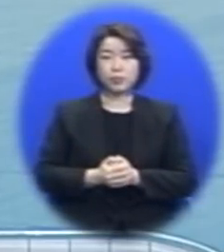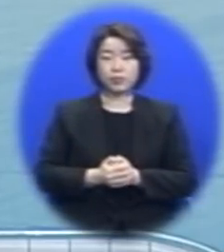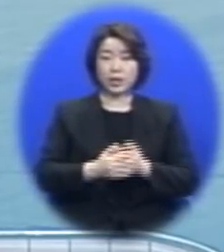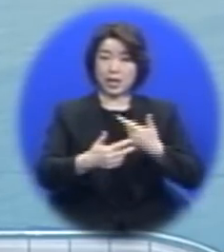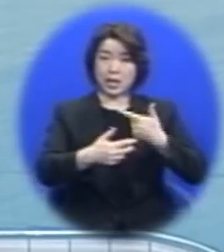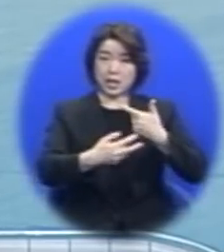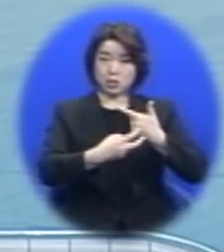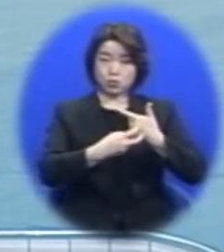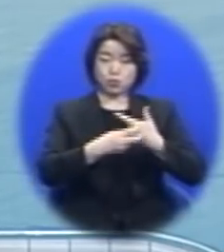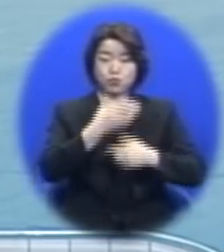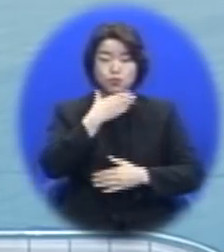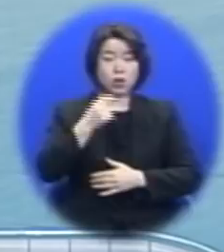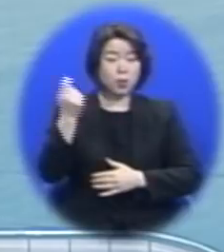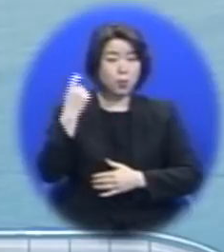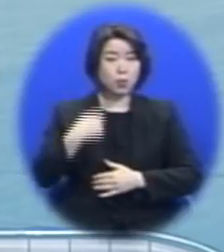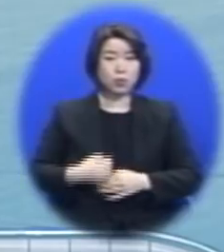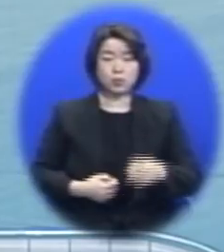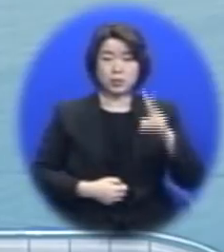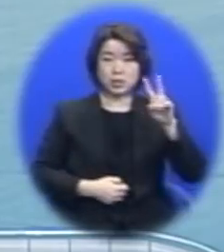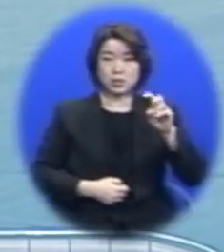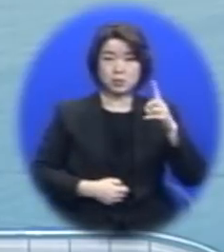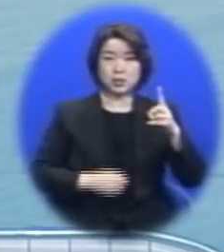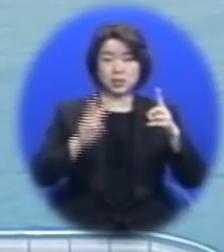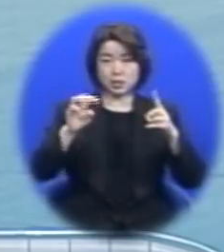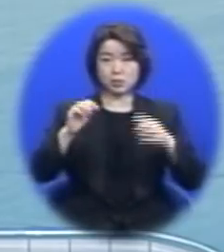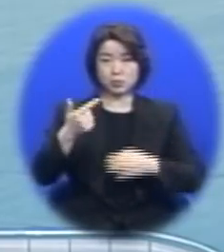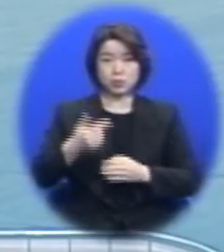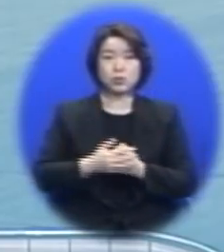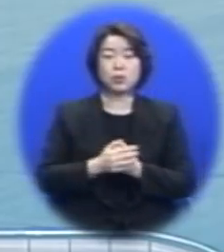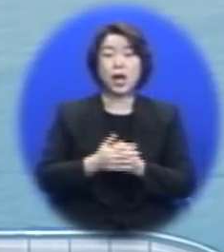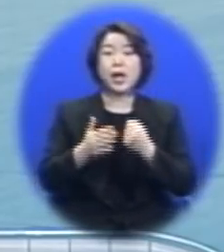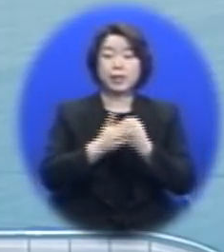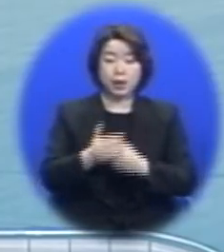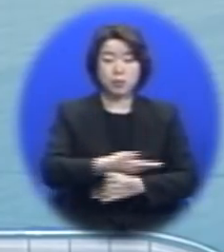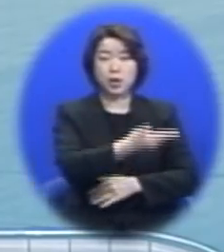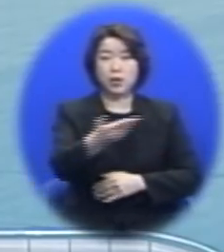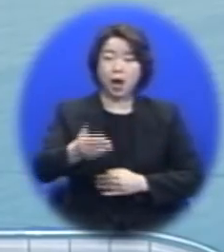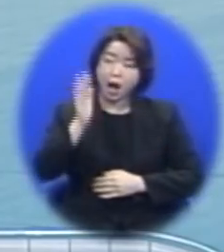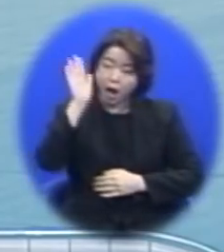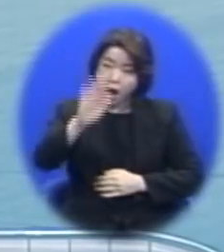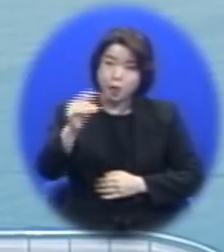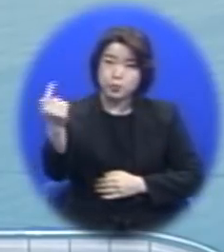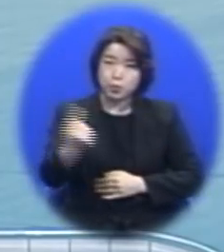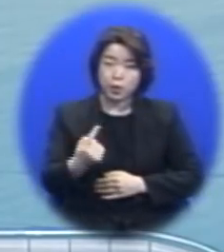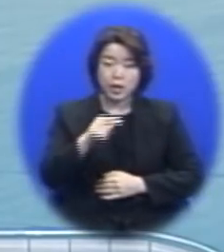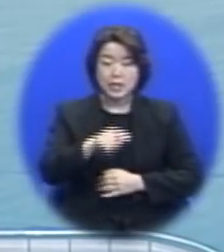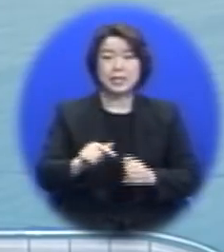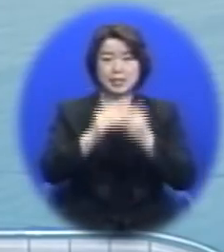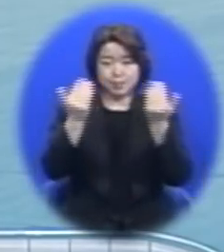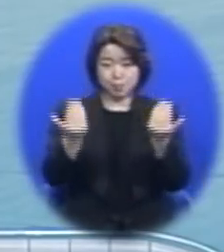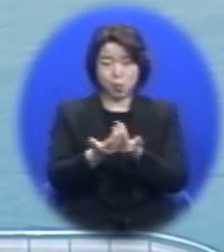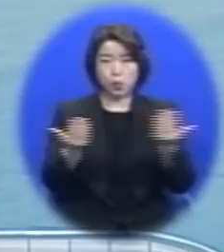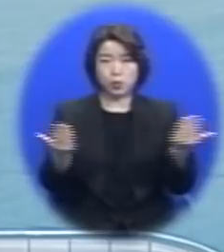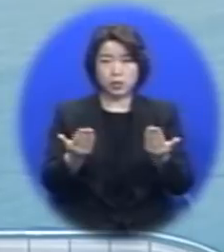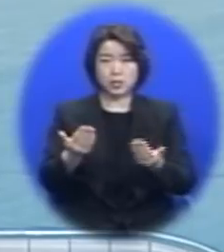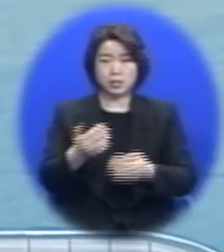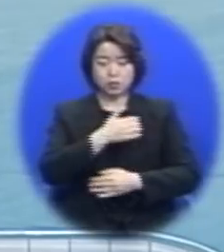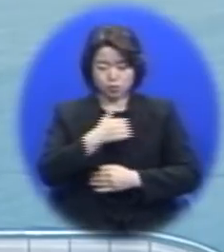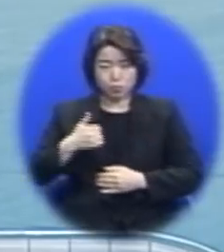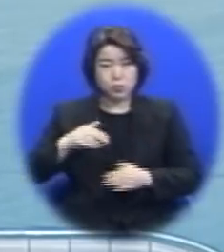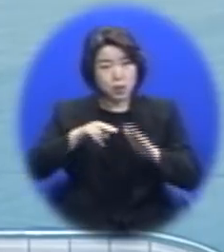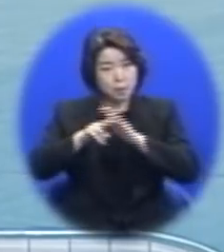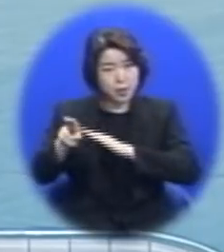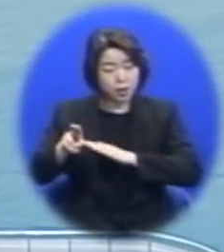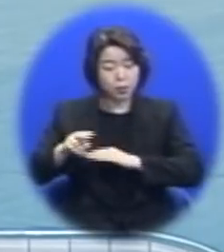누가복음 21장 36절에 보면, 이러므로 너희는 장차 올이 모든 일을 능히 피하고 인자